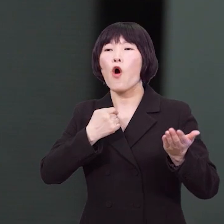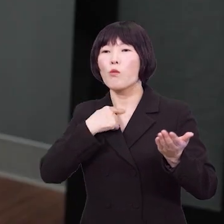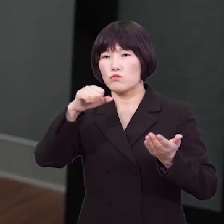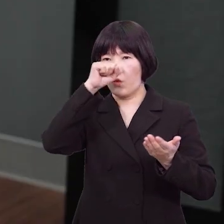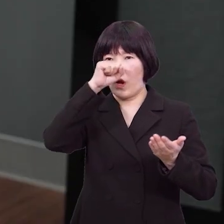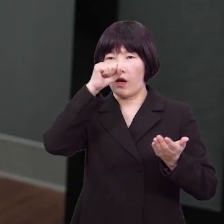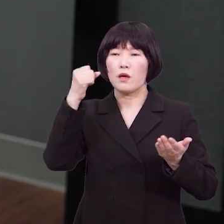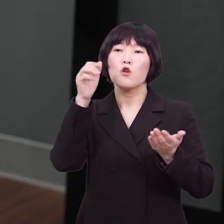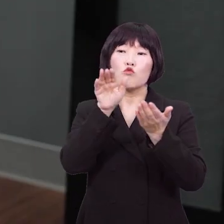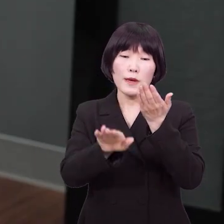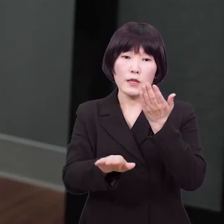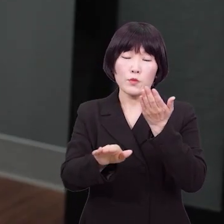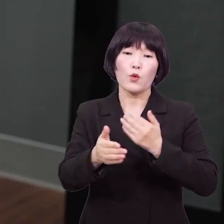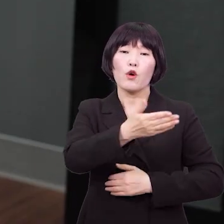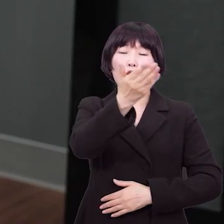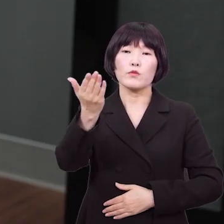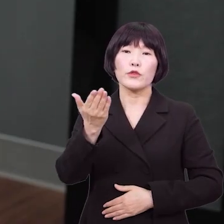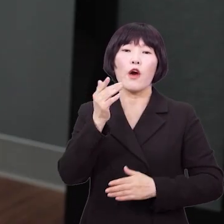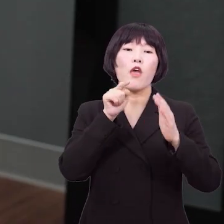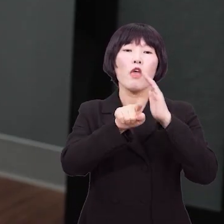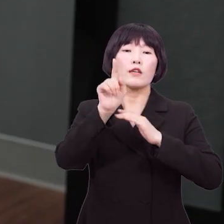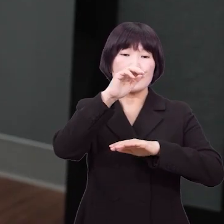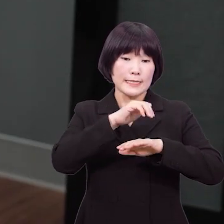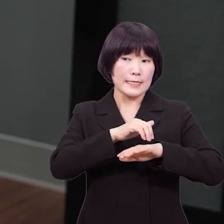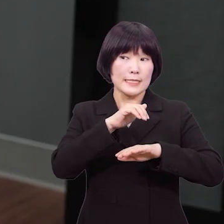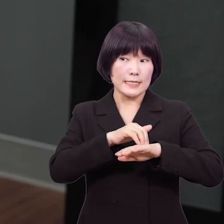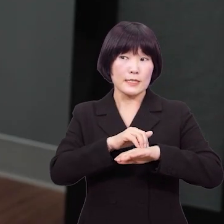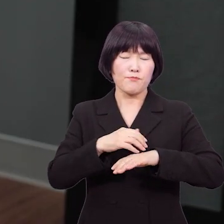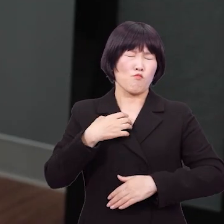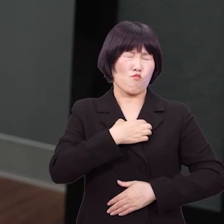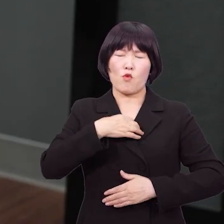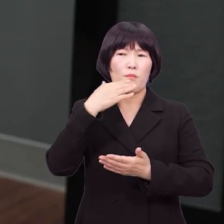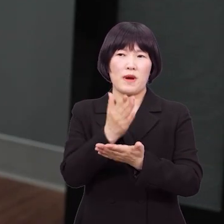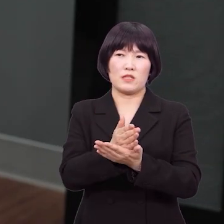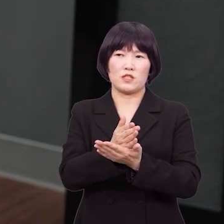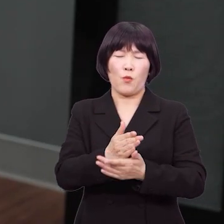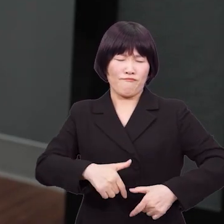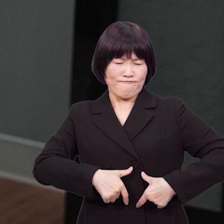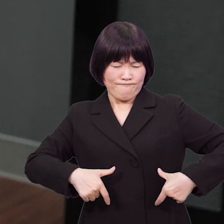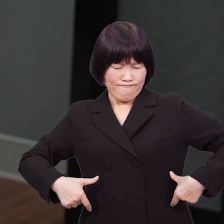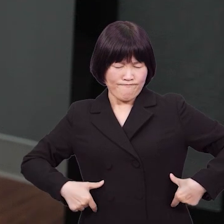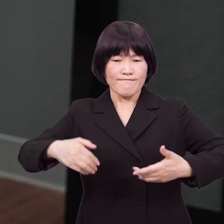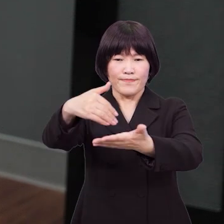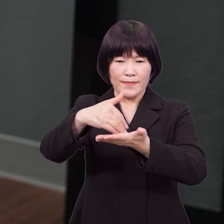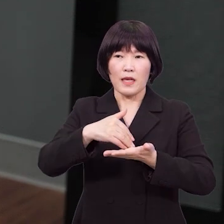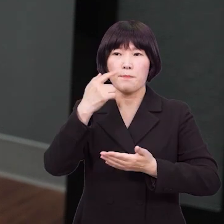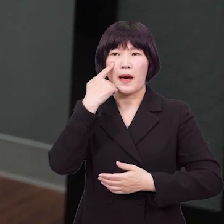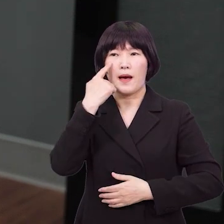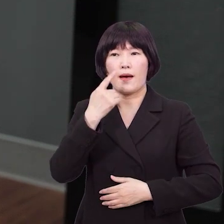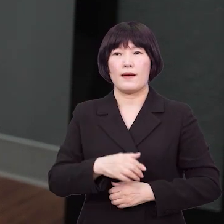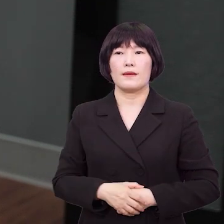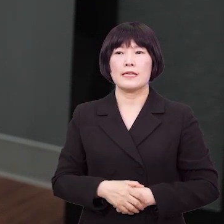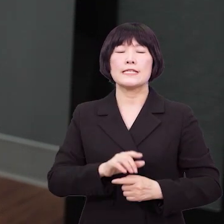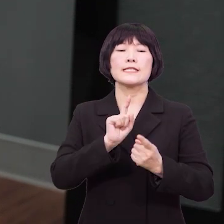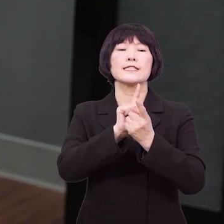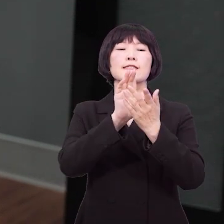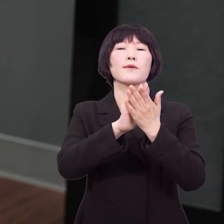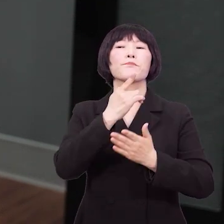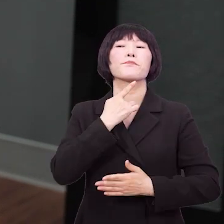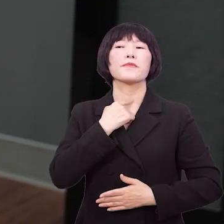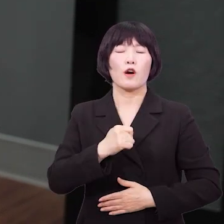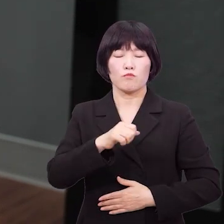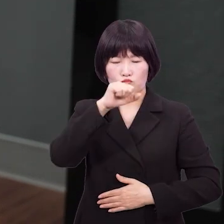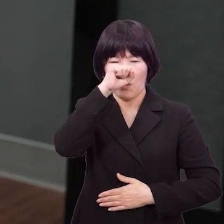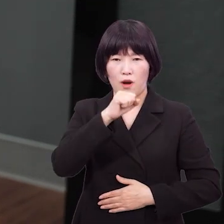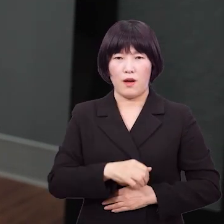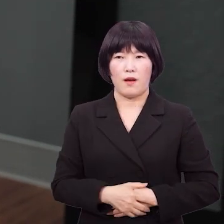좋아요. 후배님들도 현장 실습을 걱정하지 마시고 당당하게 해보세요. 직접 경험해보시는